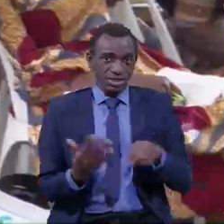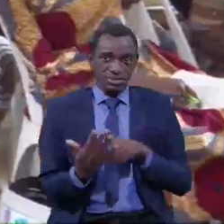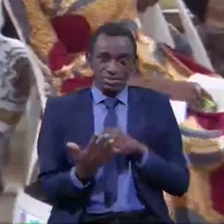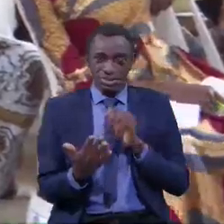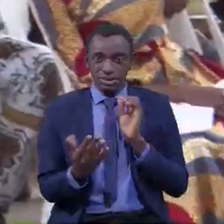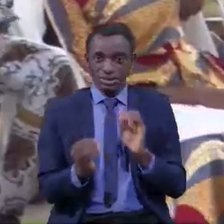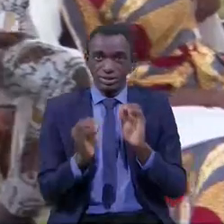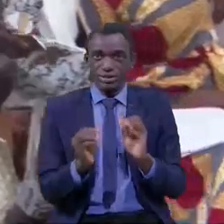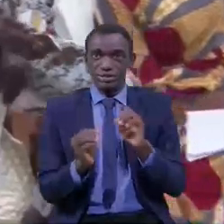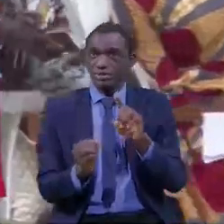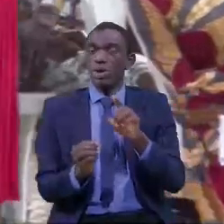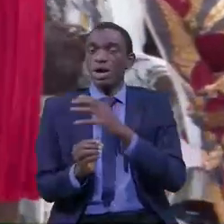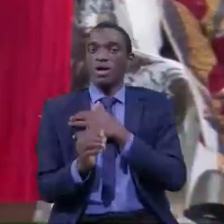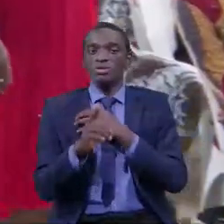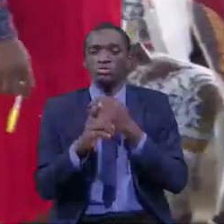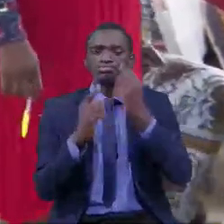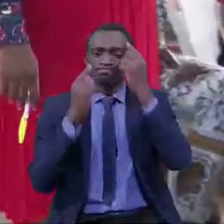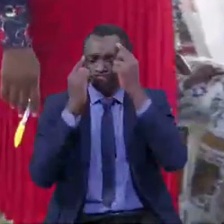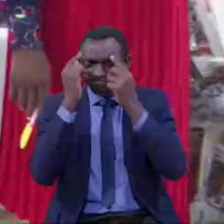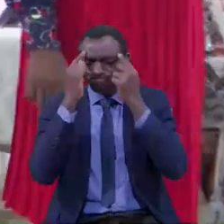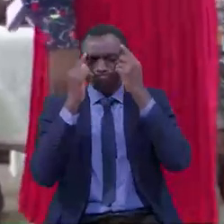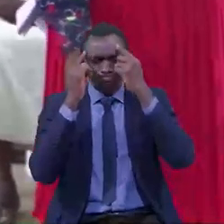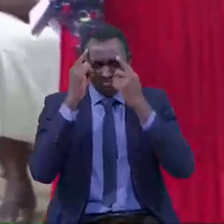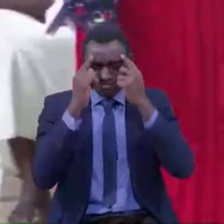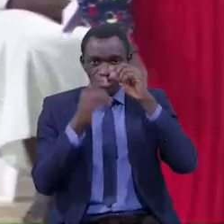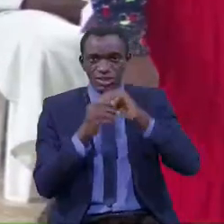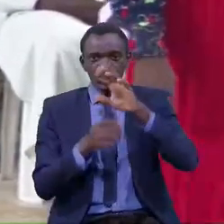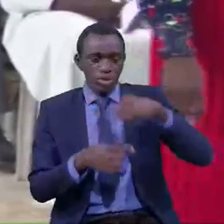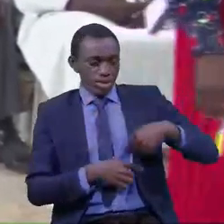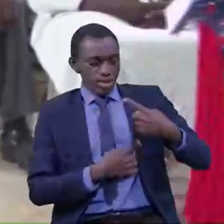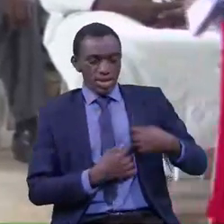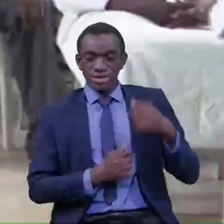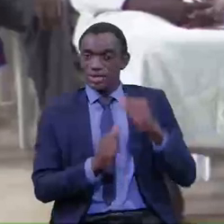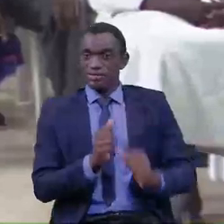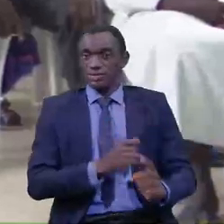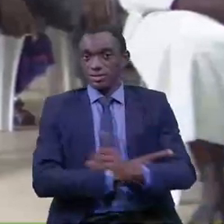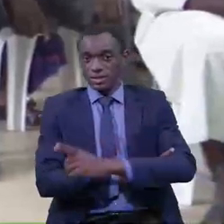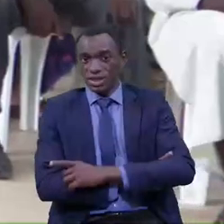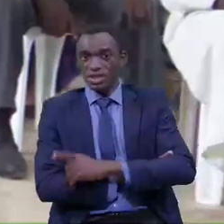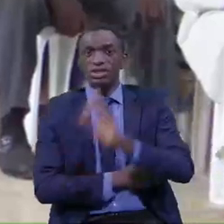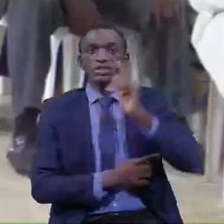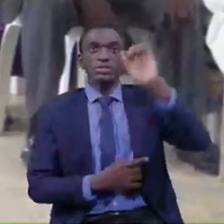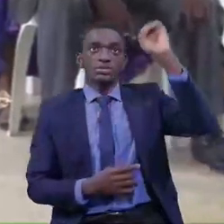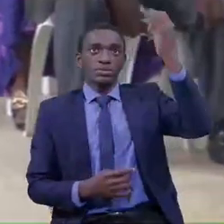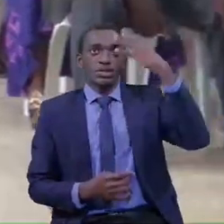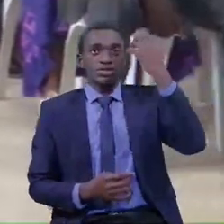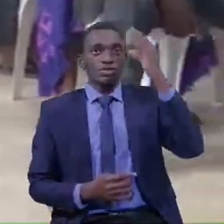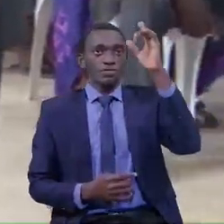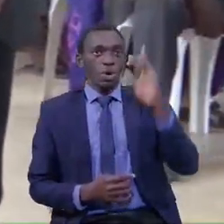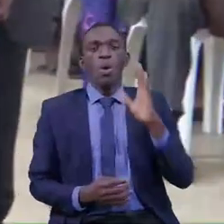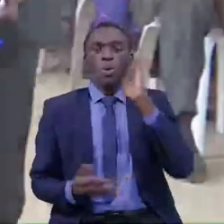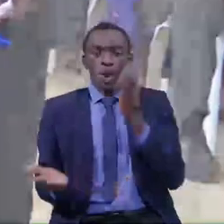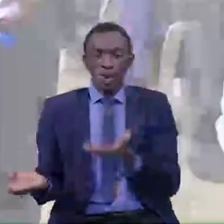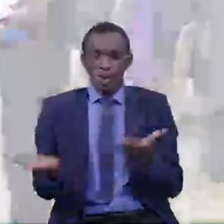tu médites ces choses dans ton cœur chaque jour, la grâce de Dieu va te porter.